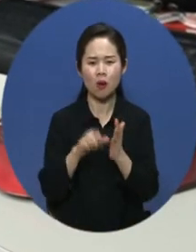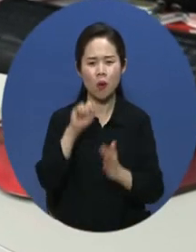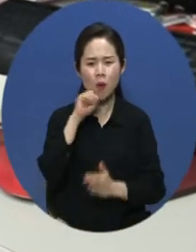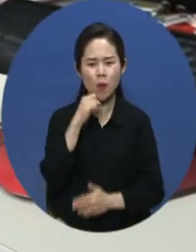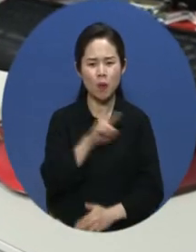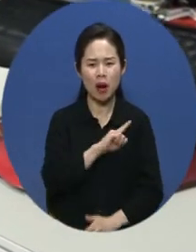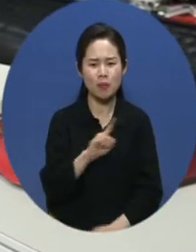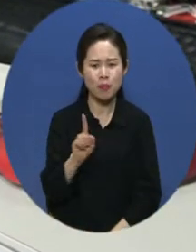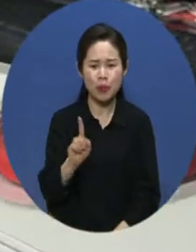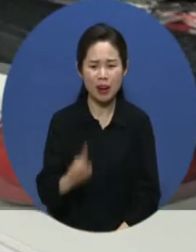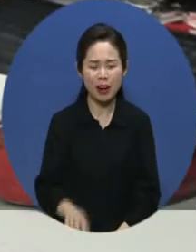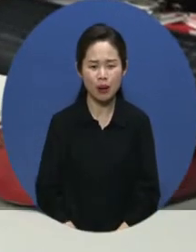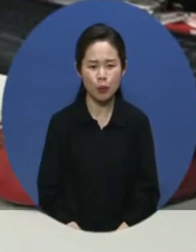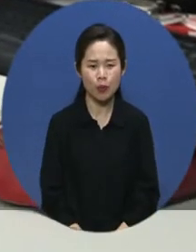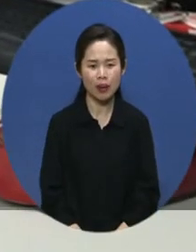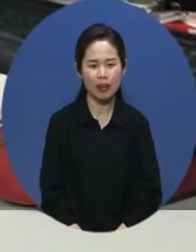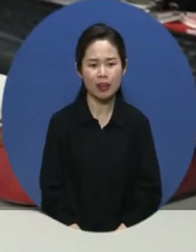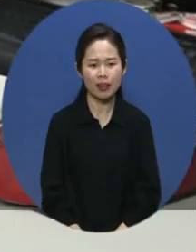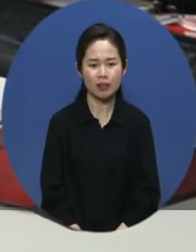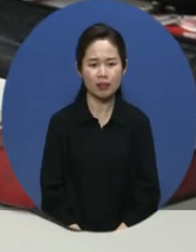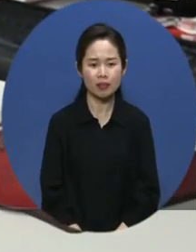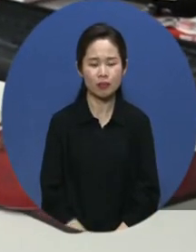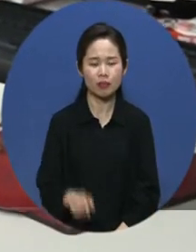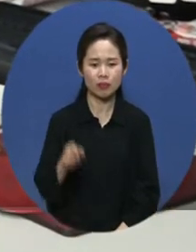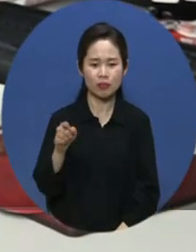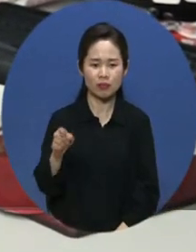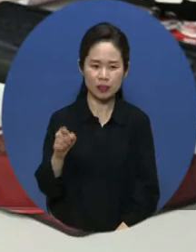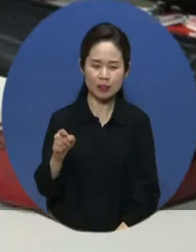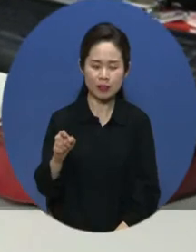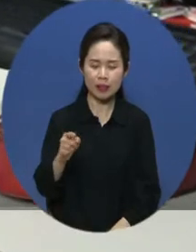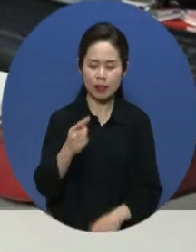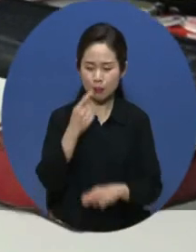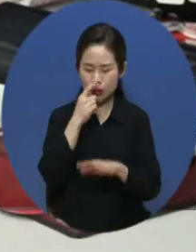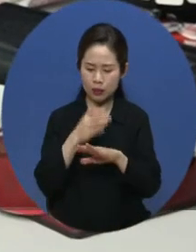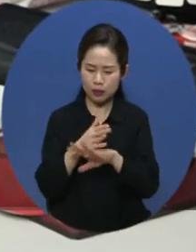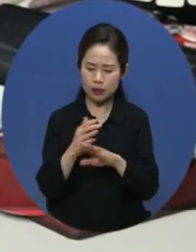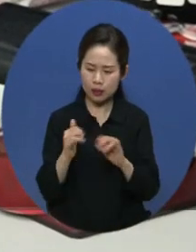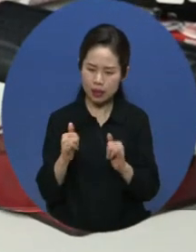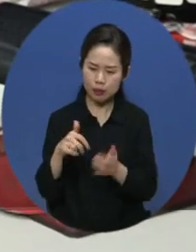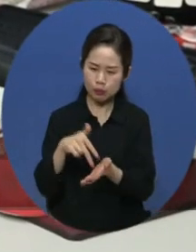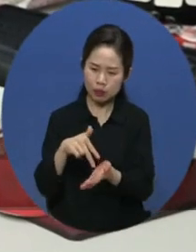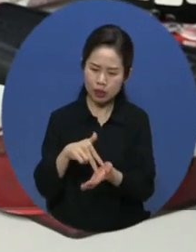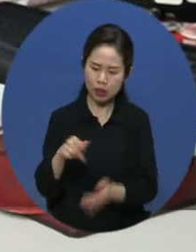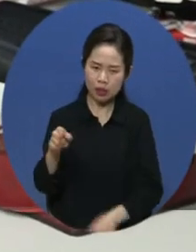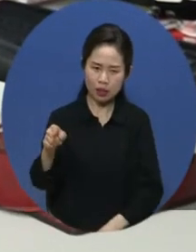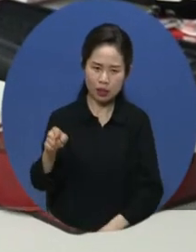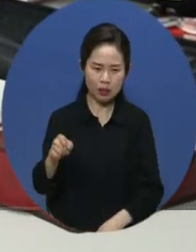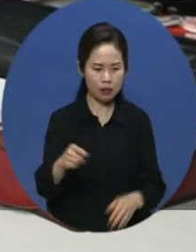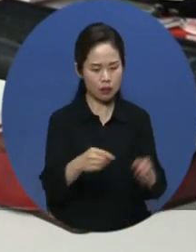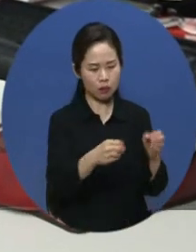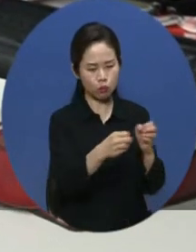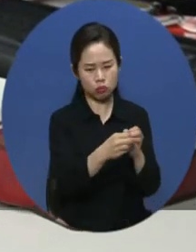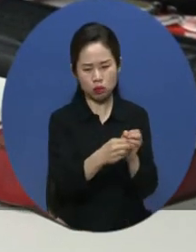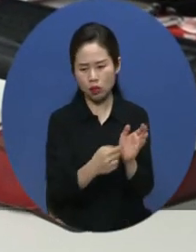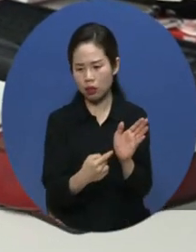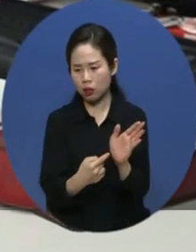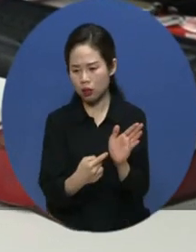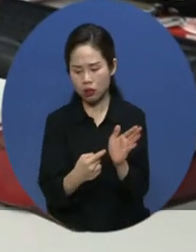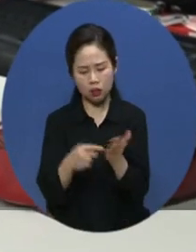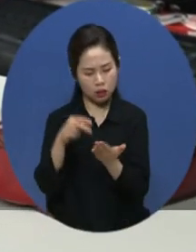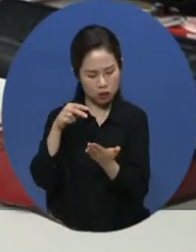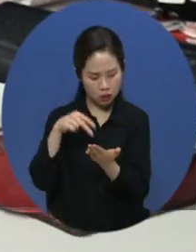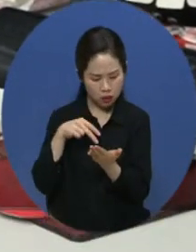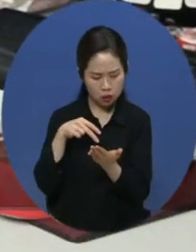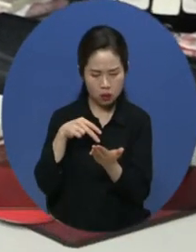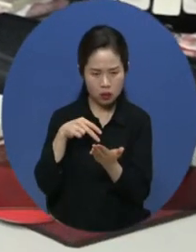어려운가요? 하시는 이제 당사자분들께서 이 글을 어떻게 받아들일지 예상치 못한